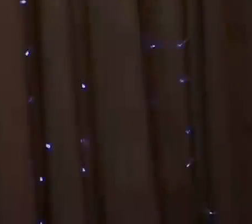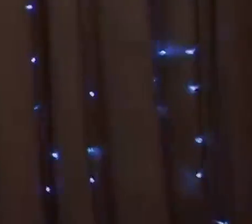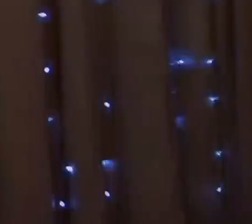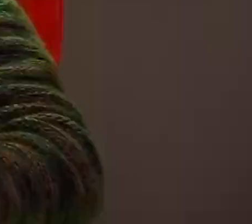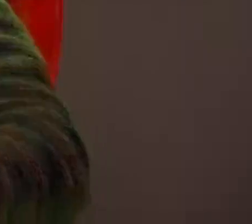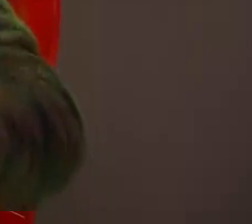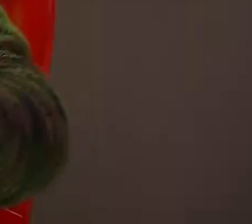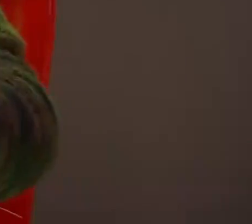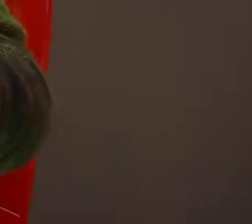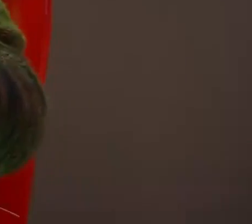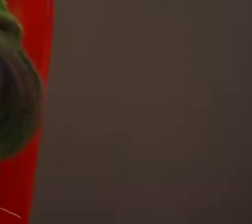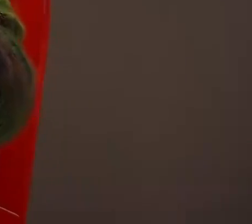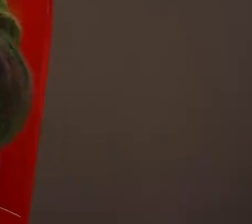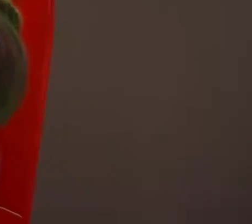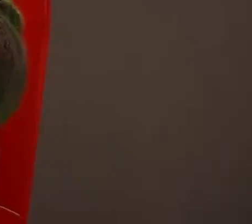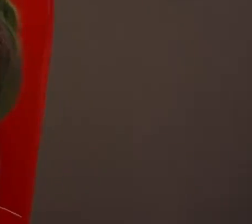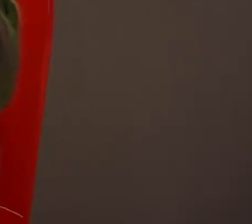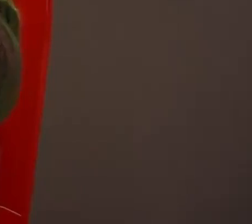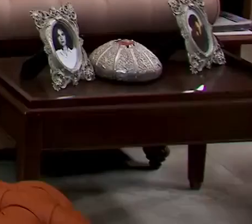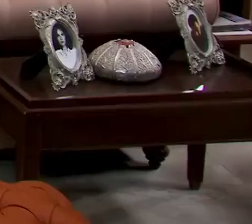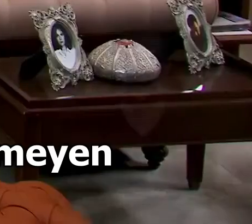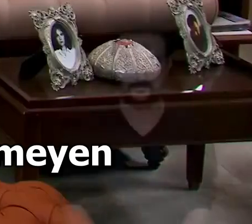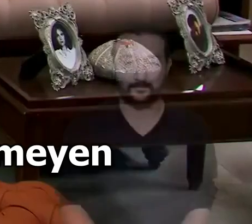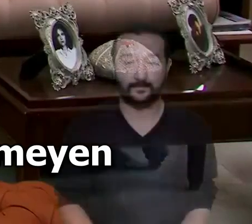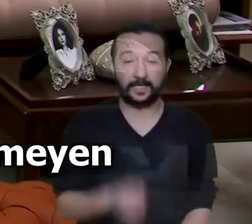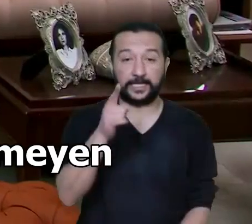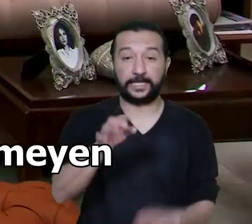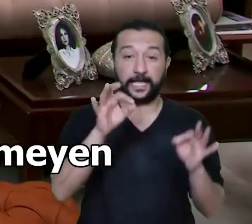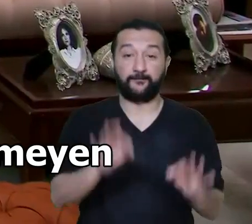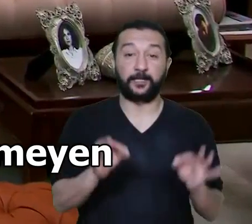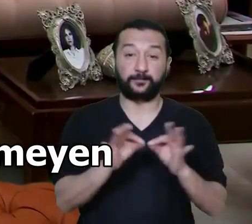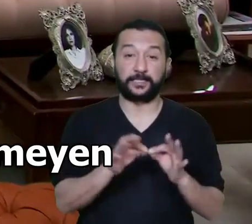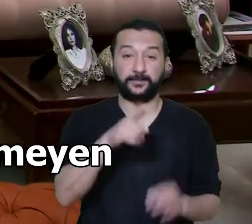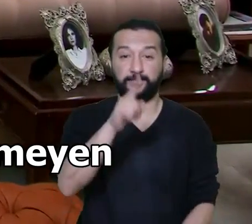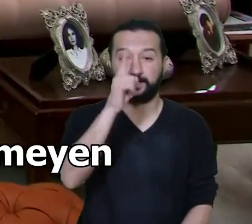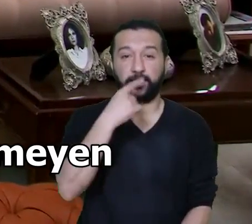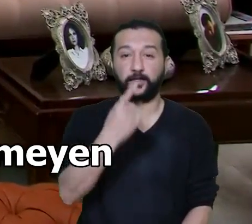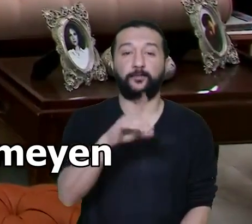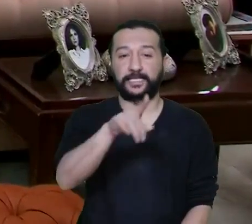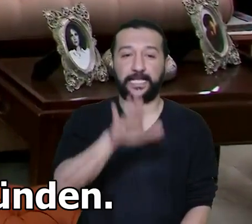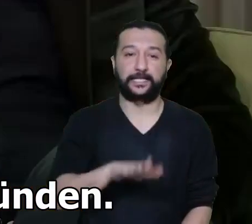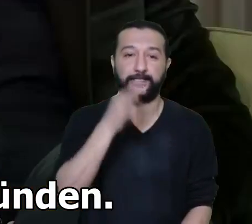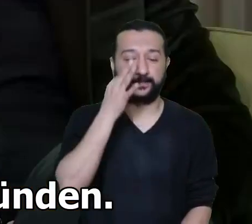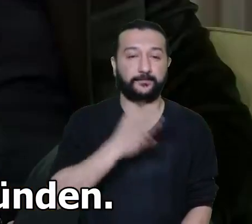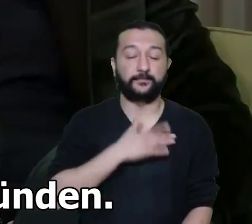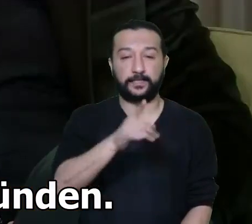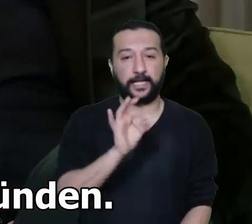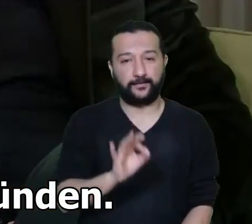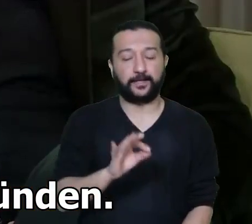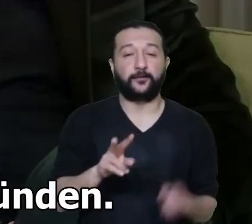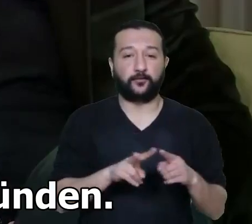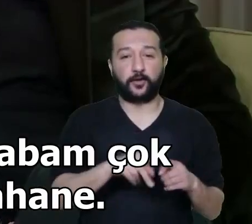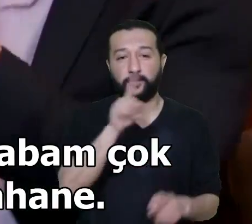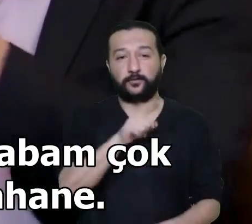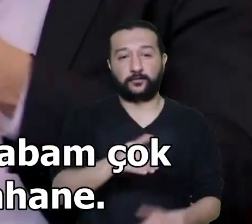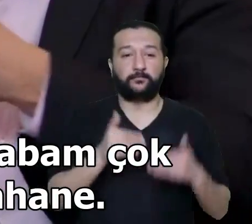sallıyor. Kemal de keyiften dört köşe. Evet Biricikciğim, bir tek söylemeyen sen kaldın canım. Evet hayatım, hep